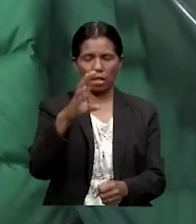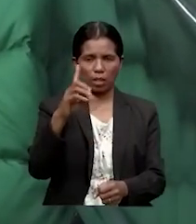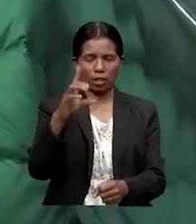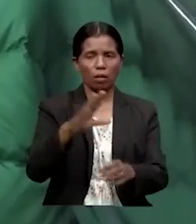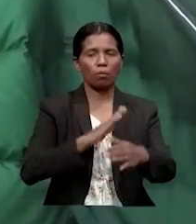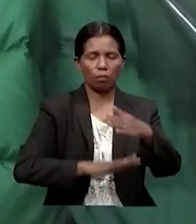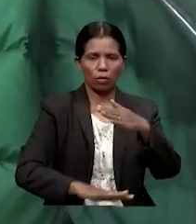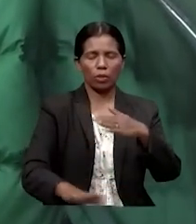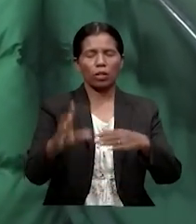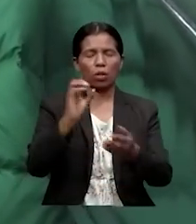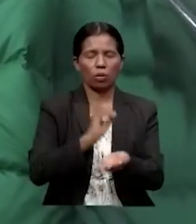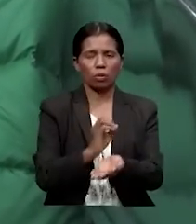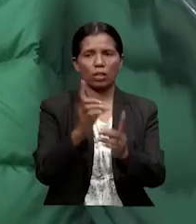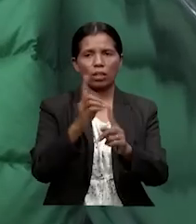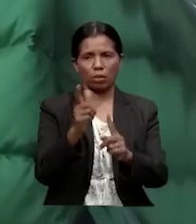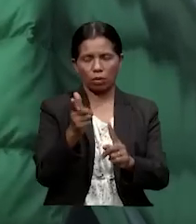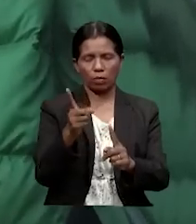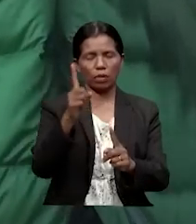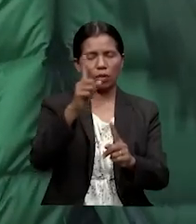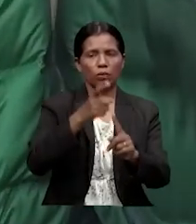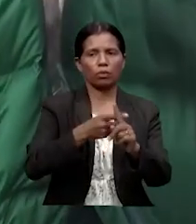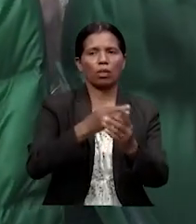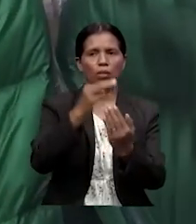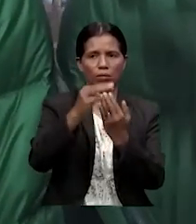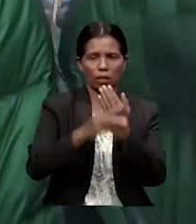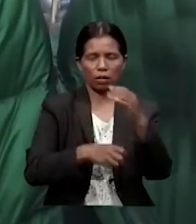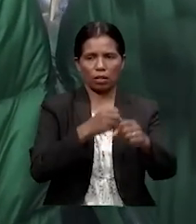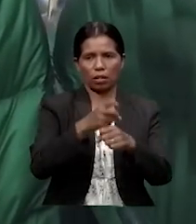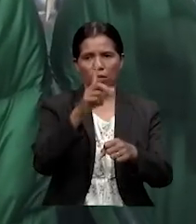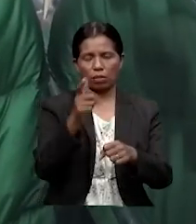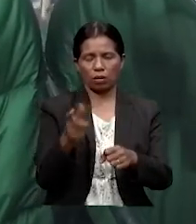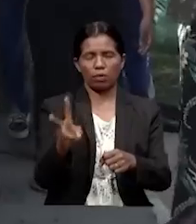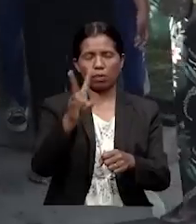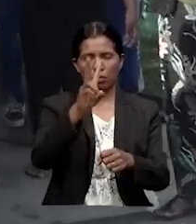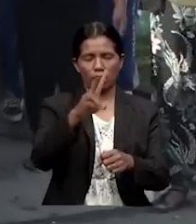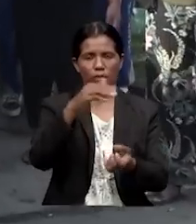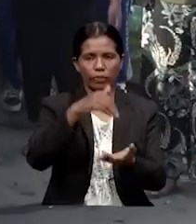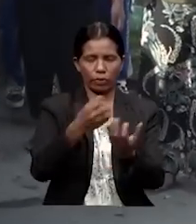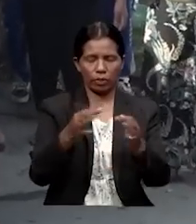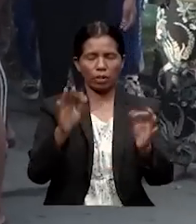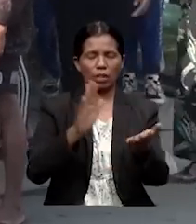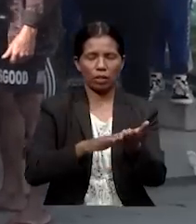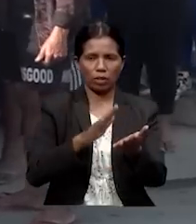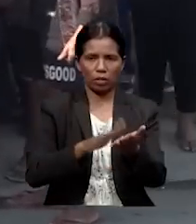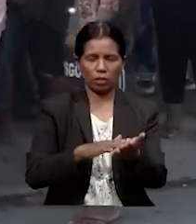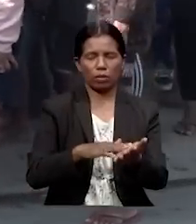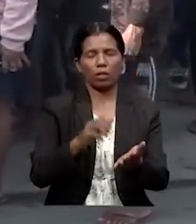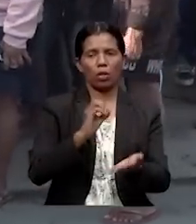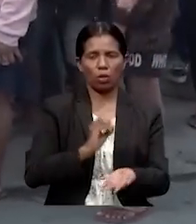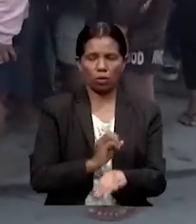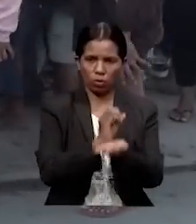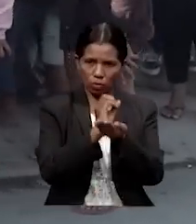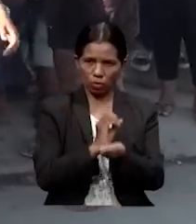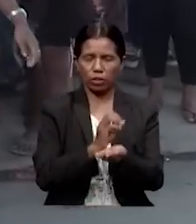awekusi lorong rua nolo resingida fulang marsu tina rihun rua rua remate studu ia sekola Santo Antonio awekusi